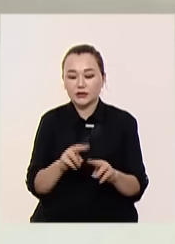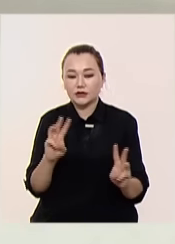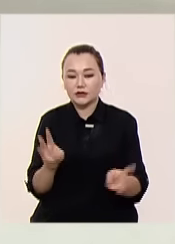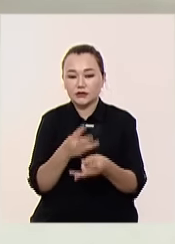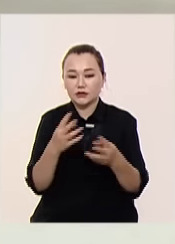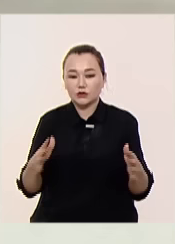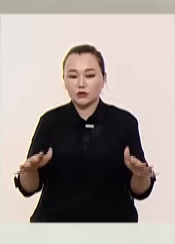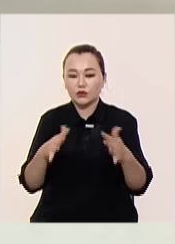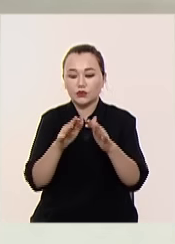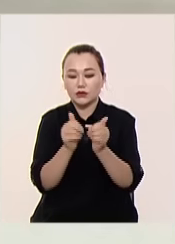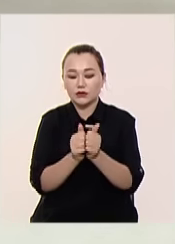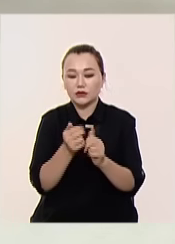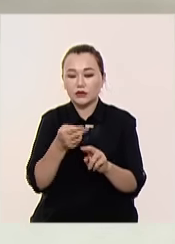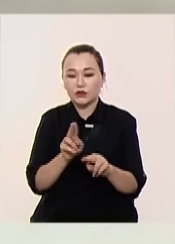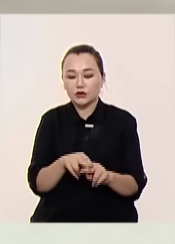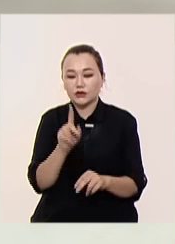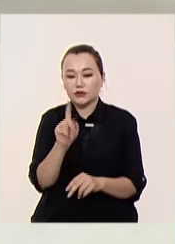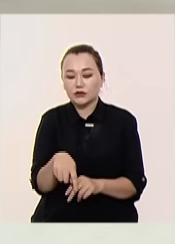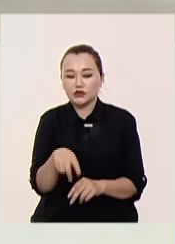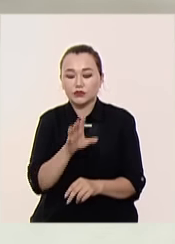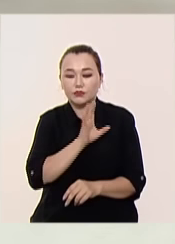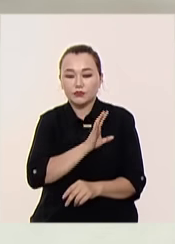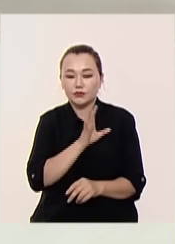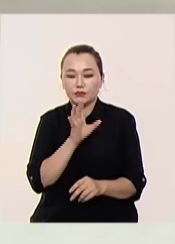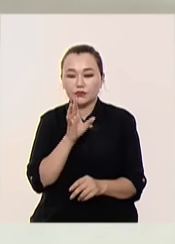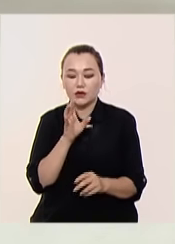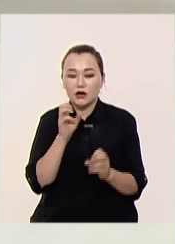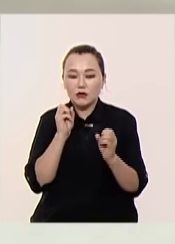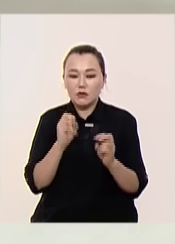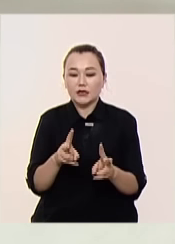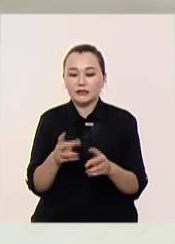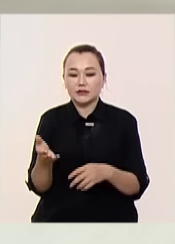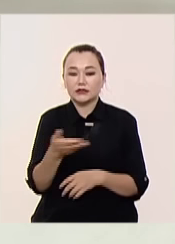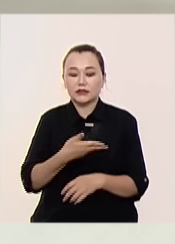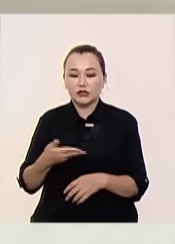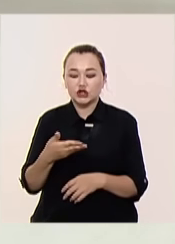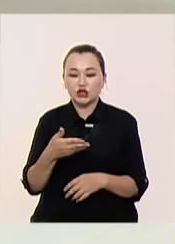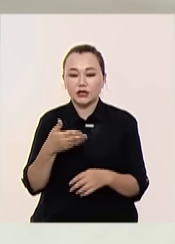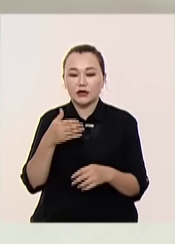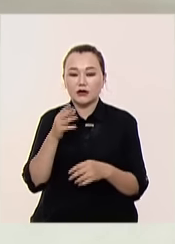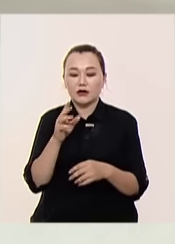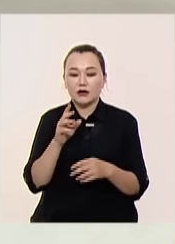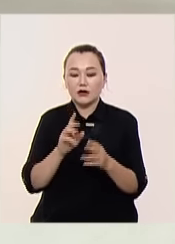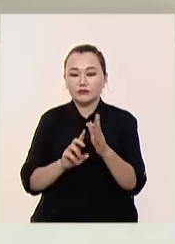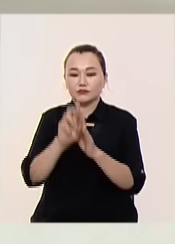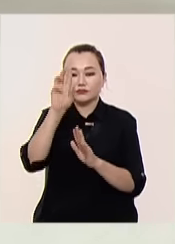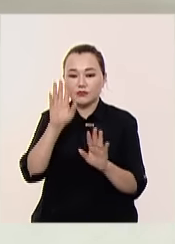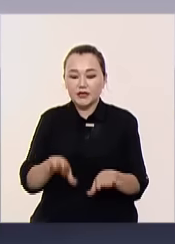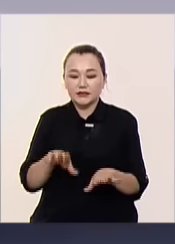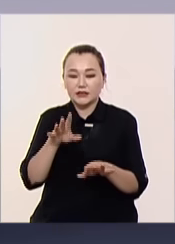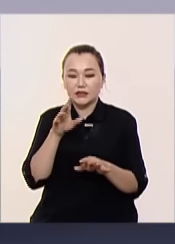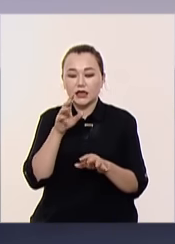горы, который тоже также представлял угрозу нашей телебашне Коктюбе и